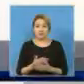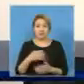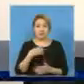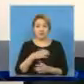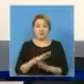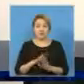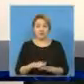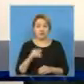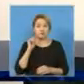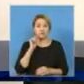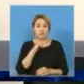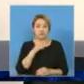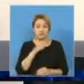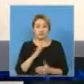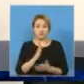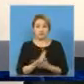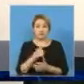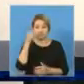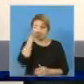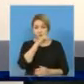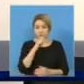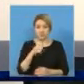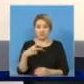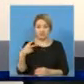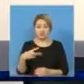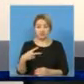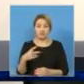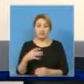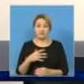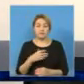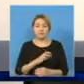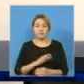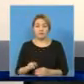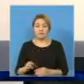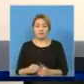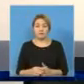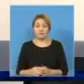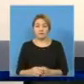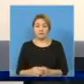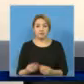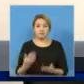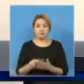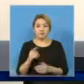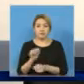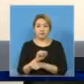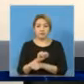важно. Сэкономлено будет в год 2,5 миллиона тенге, то есть на содержание